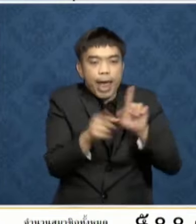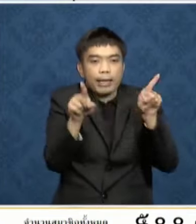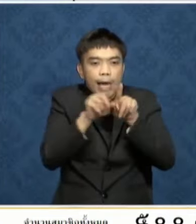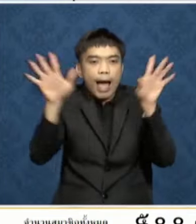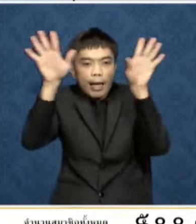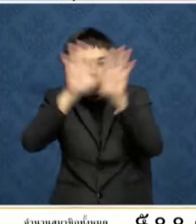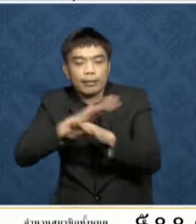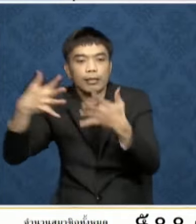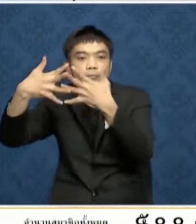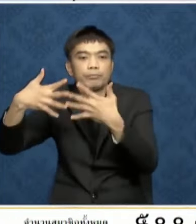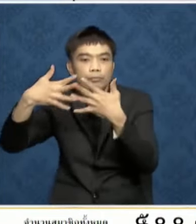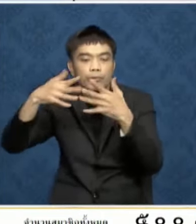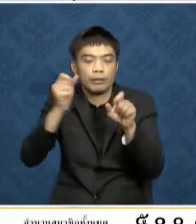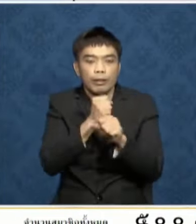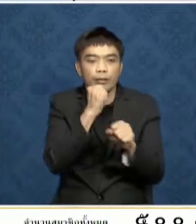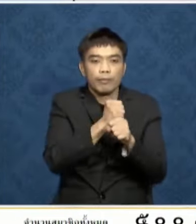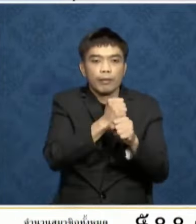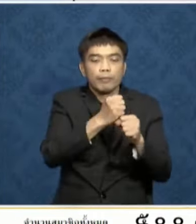REP. nh